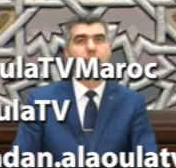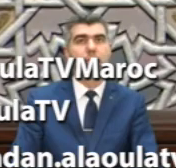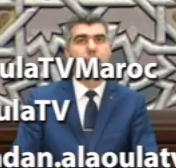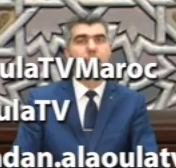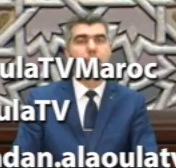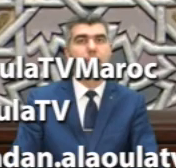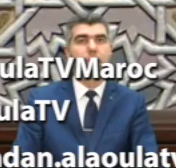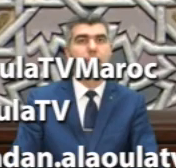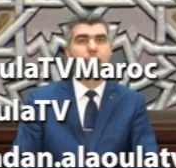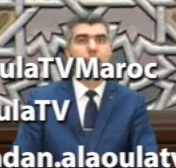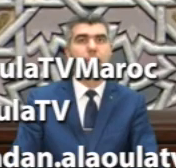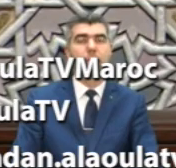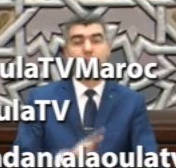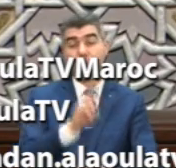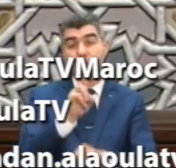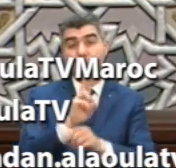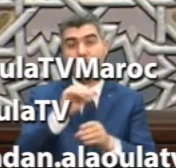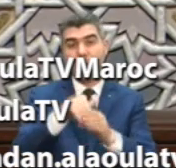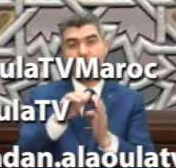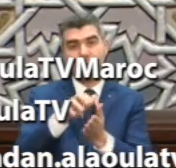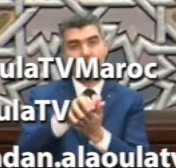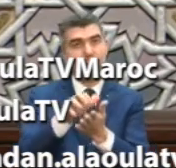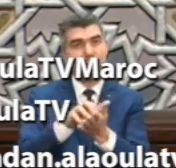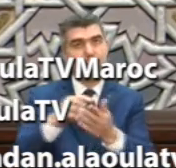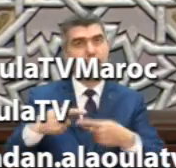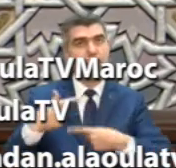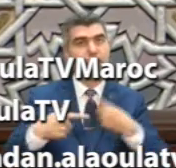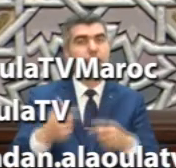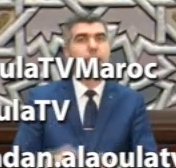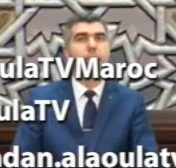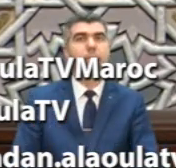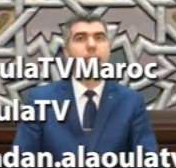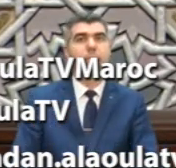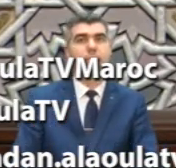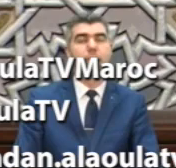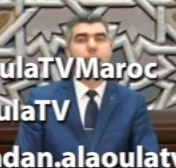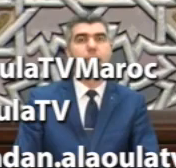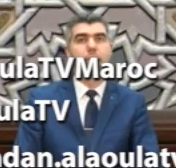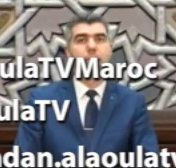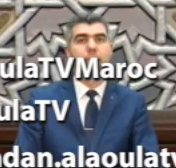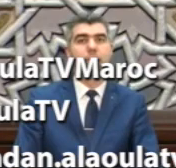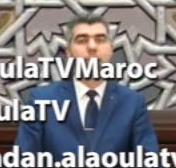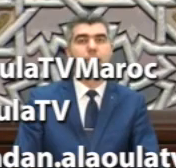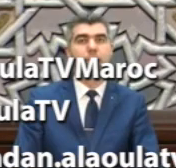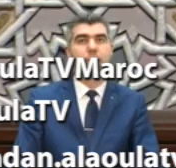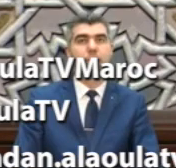عندها تعقيب، ومن بعد غنعطيكم التعقيب. شكرا، اسمح لي. تفضل.